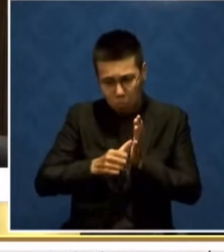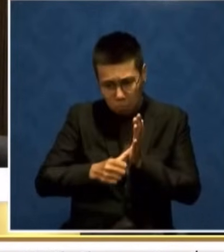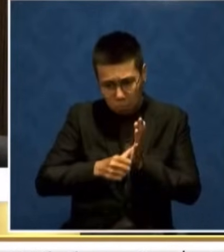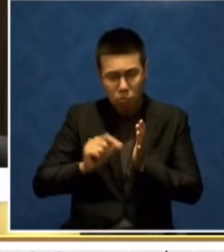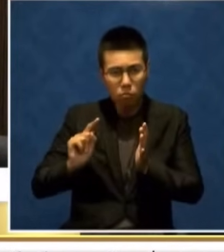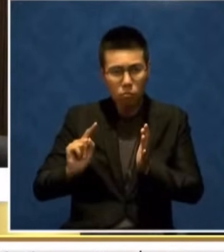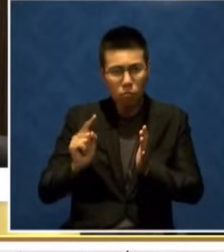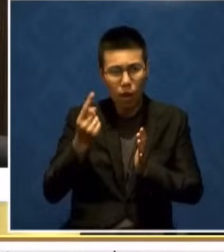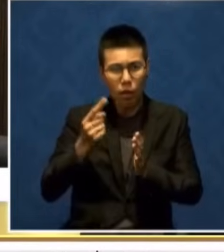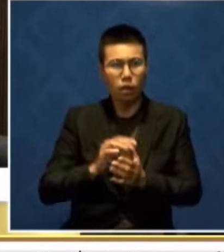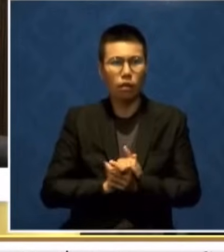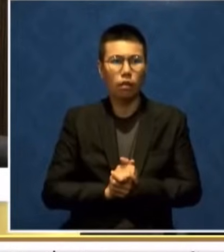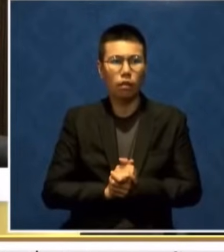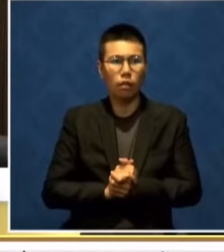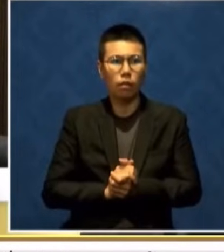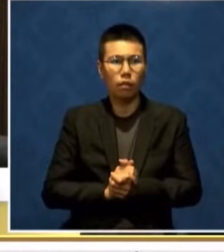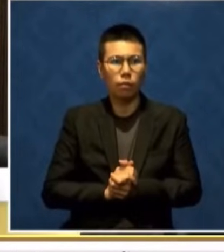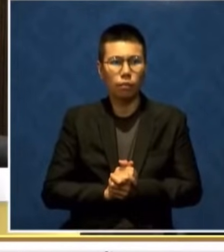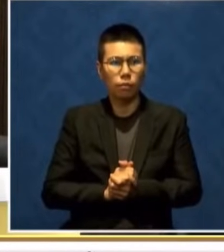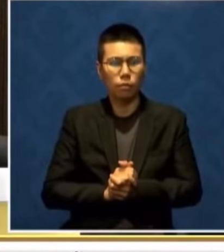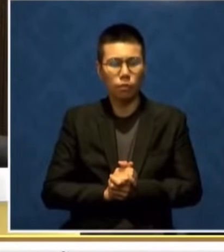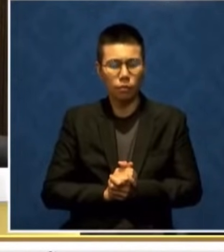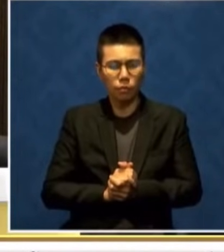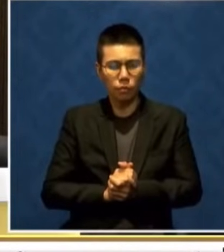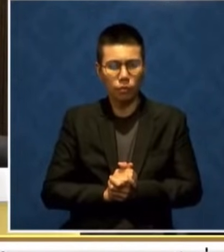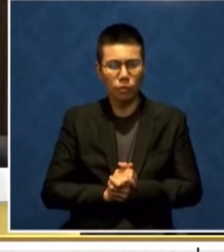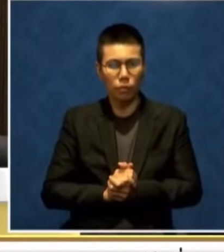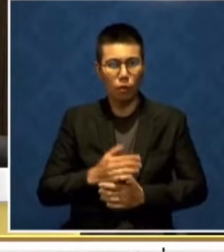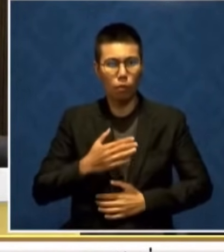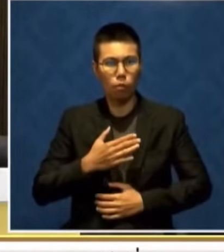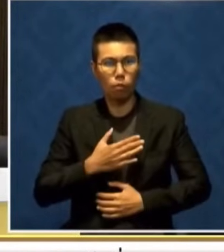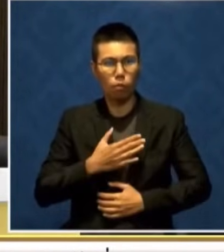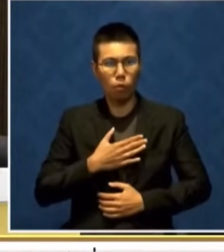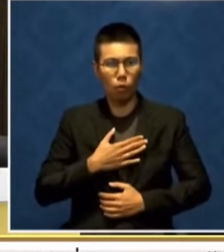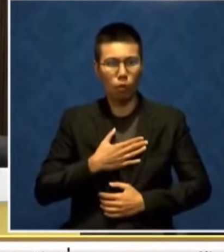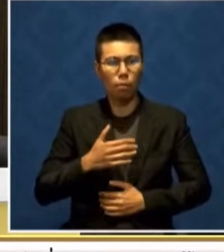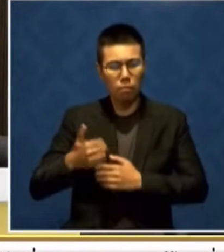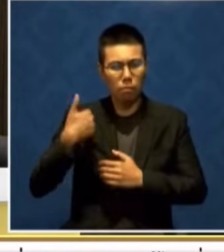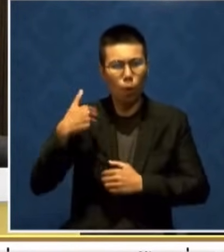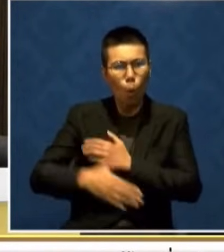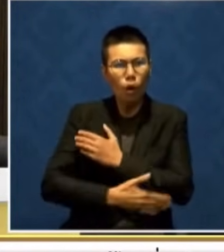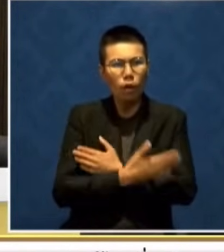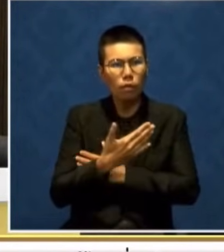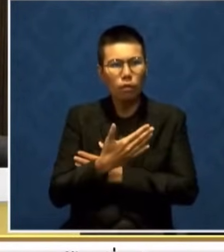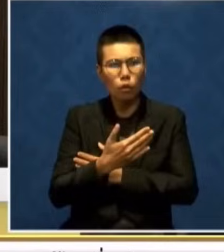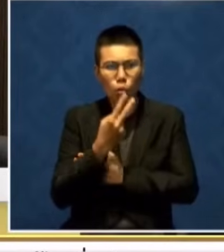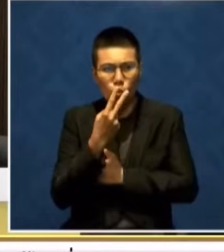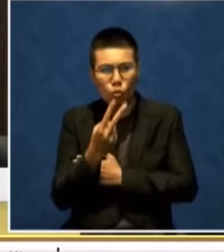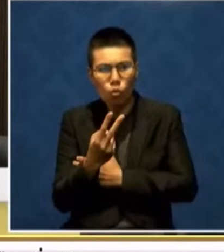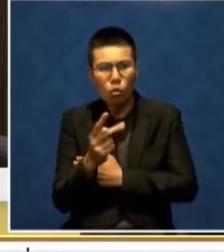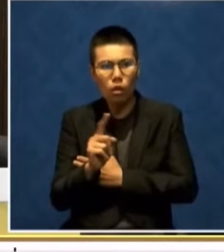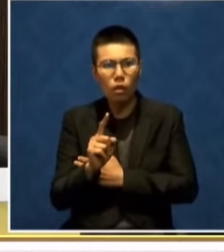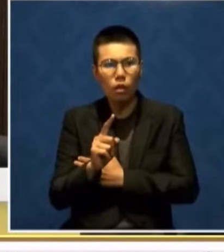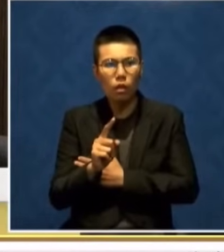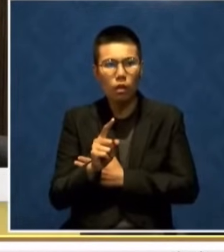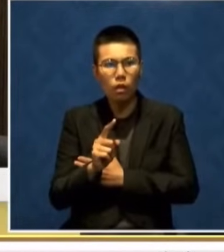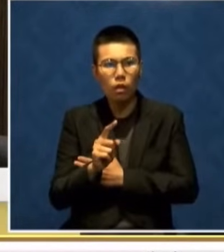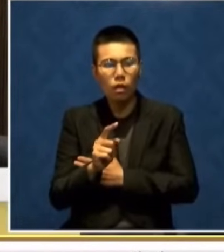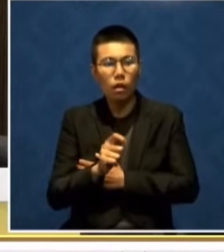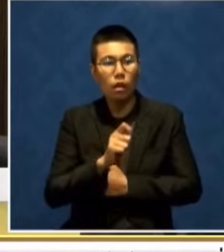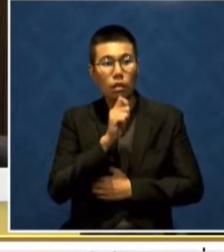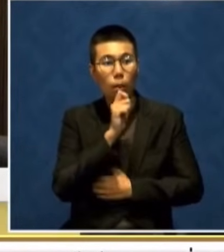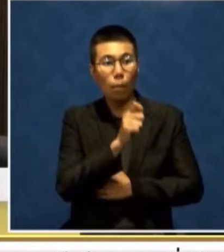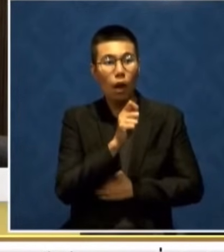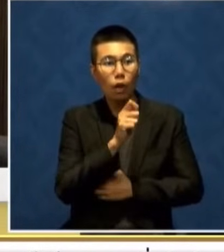แต่ท่านประธานที่เคารพครับผมเองก็มีโอกาสติดตามการให้สัมภาษณ์ของท่าน